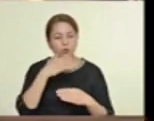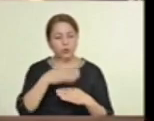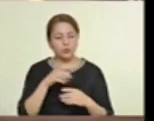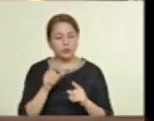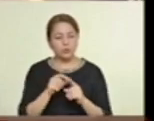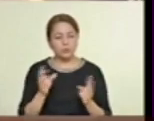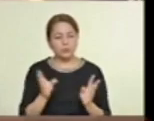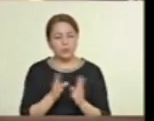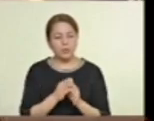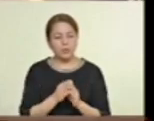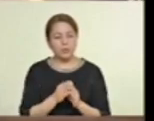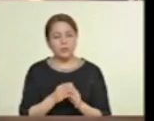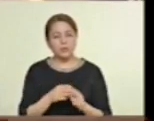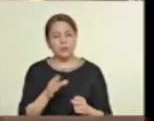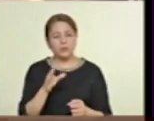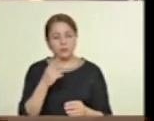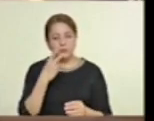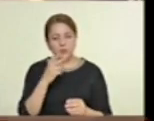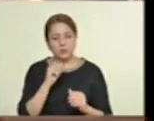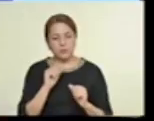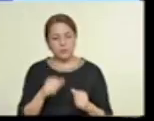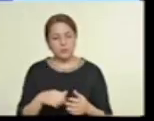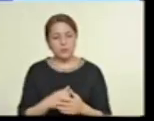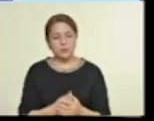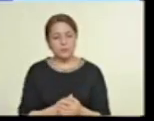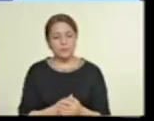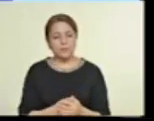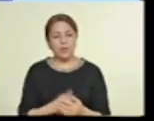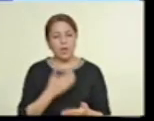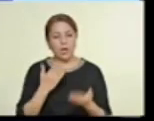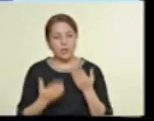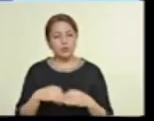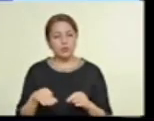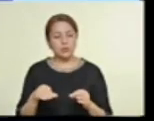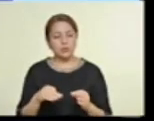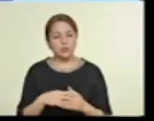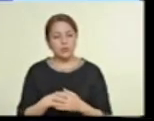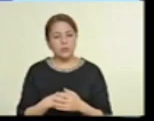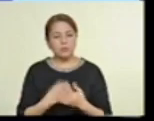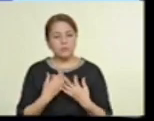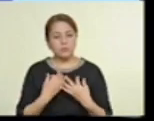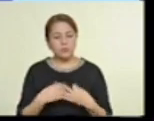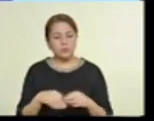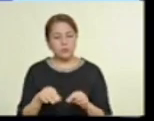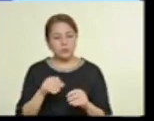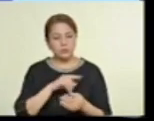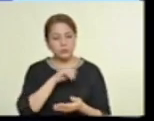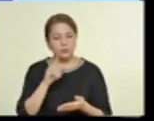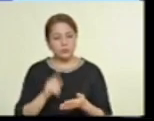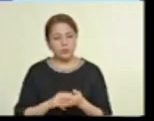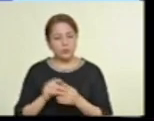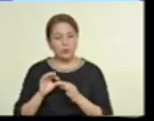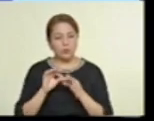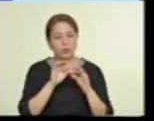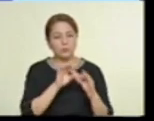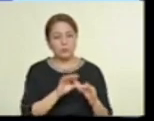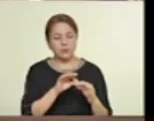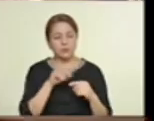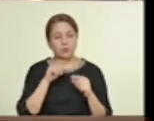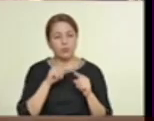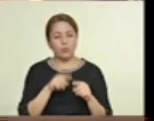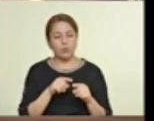bilan birikib kelayotganligini ko'rishingiz mumkin. Agar so'z mustaqil so'roq olib keladigan bo'lsa,